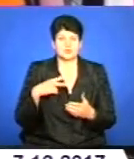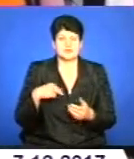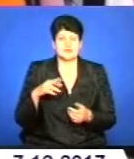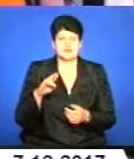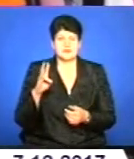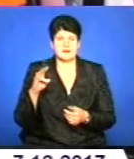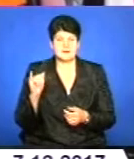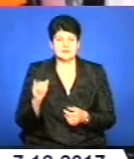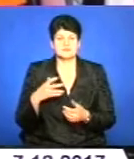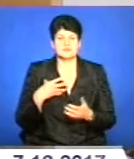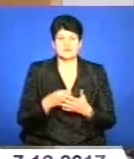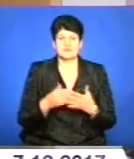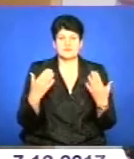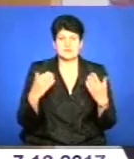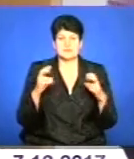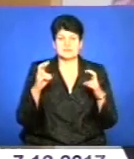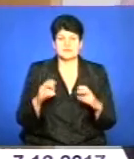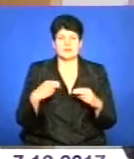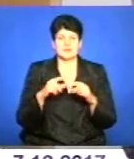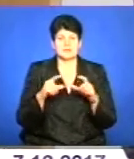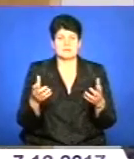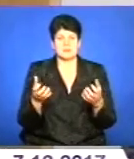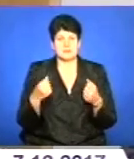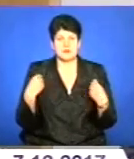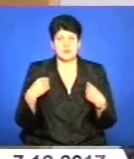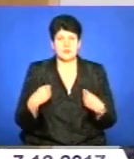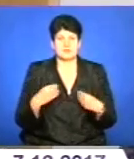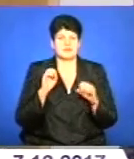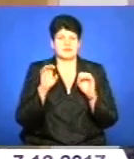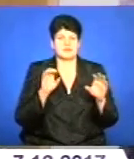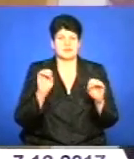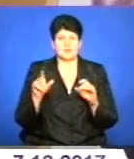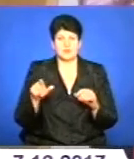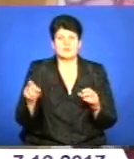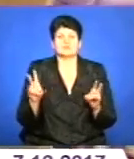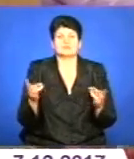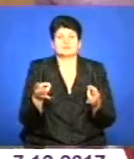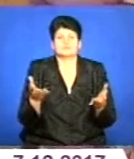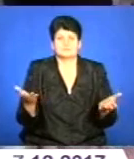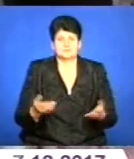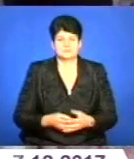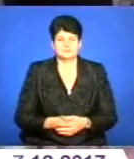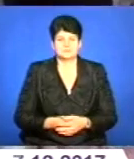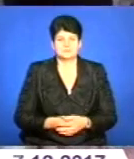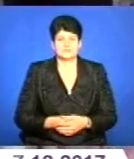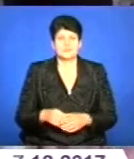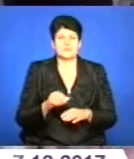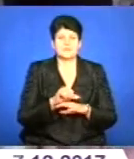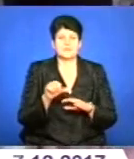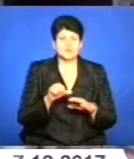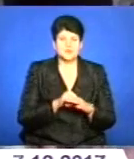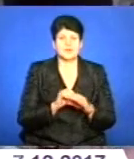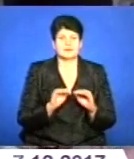свої вихідні як волонтер сидить у магазині, приймає одяг і віддає його людям, які цього потребують. І взуття,